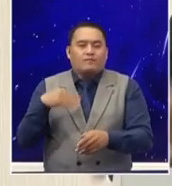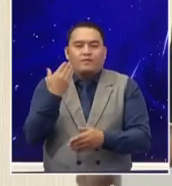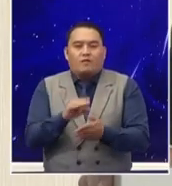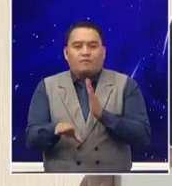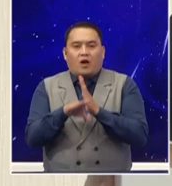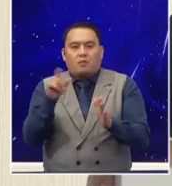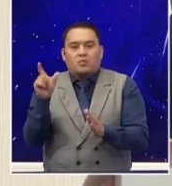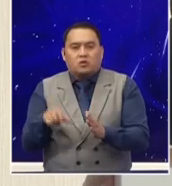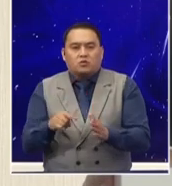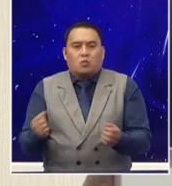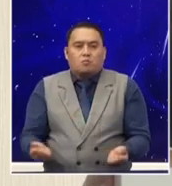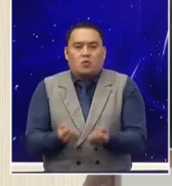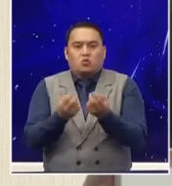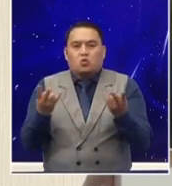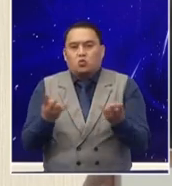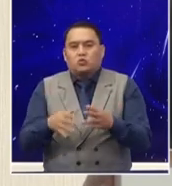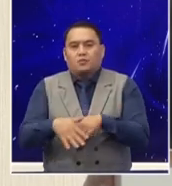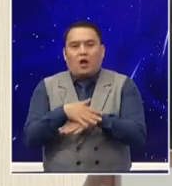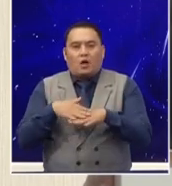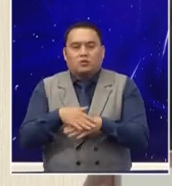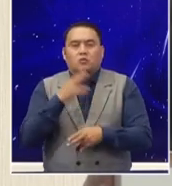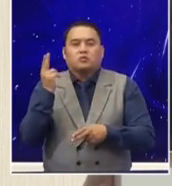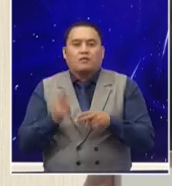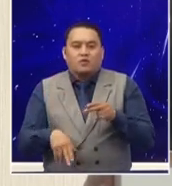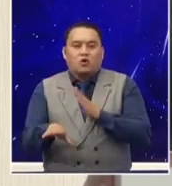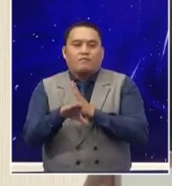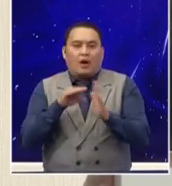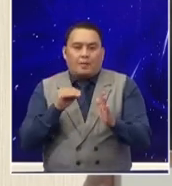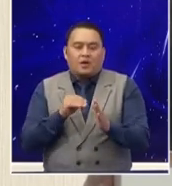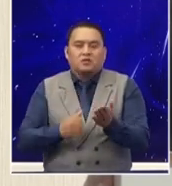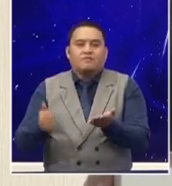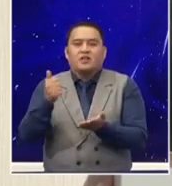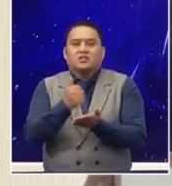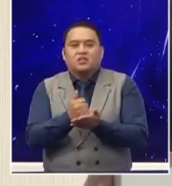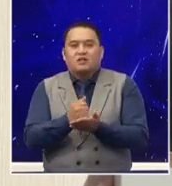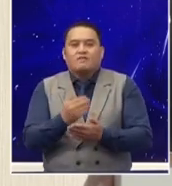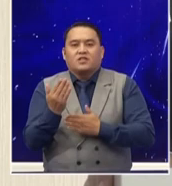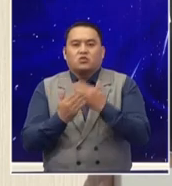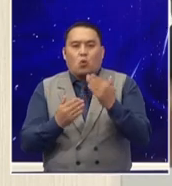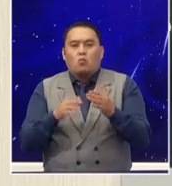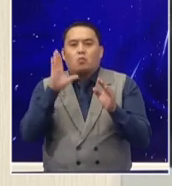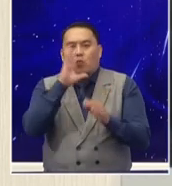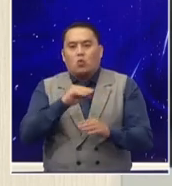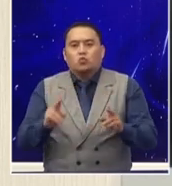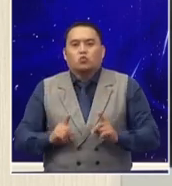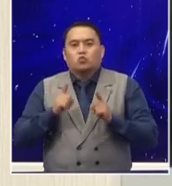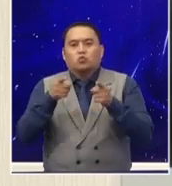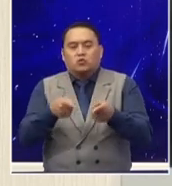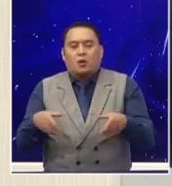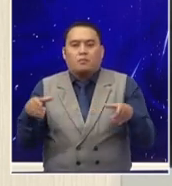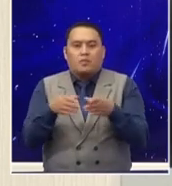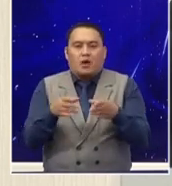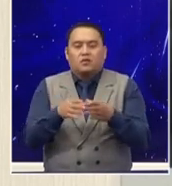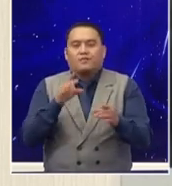выборов должны содействовать нуждам населения. После завершения выборов кандидаты с высокими рейтингами смогут принимать участие в